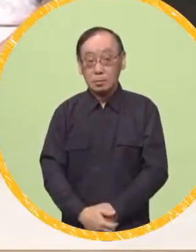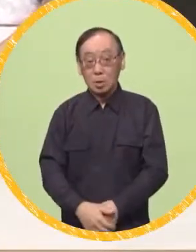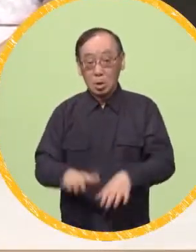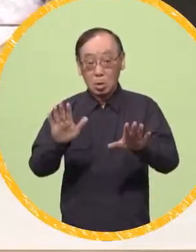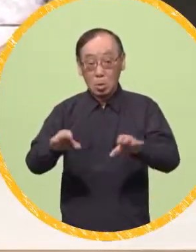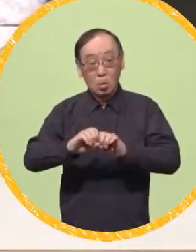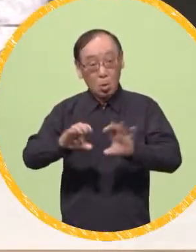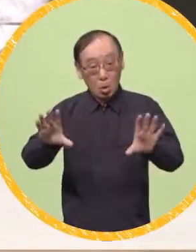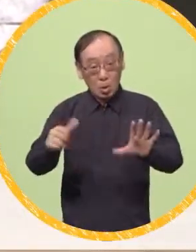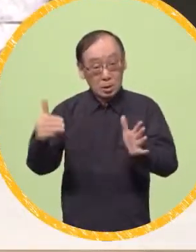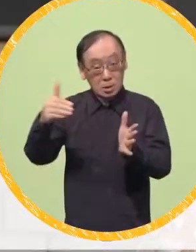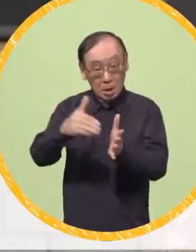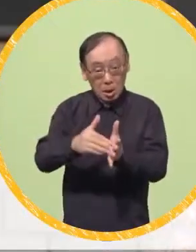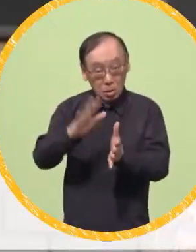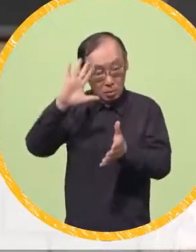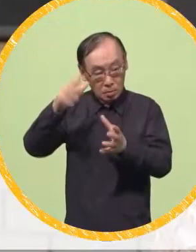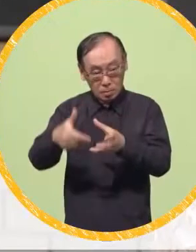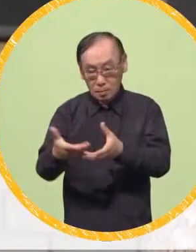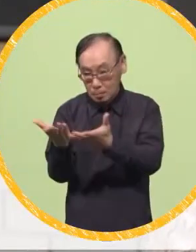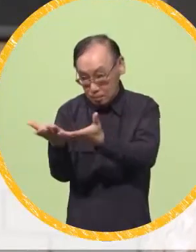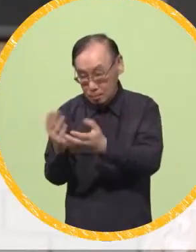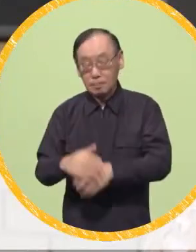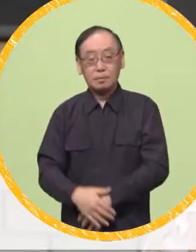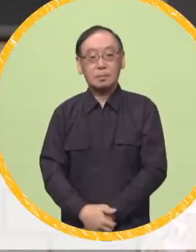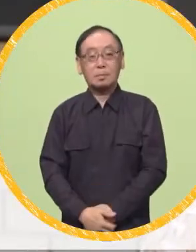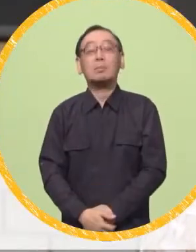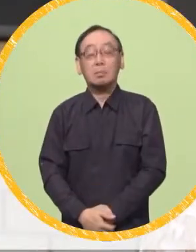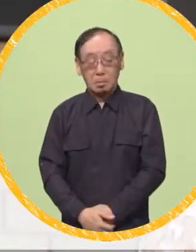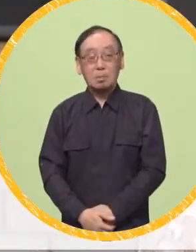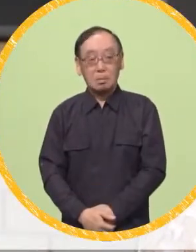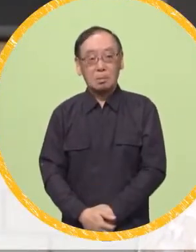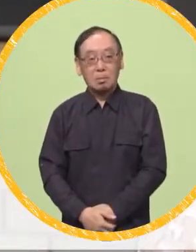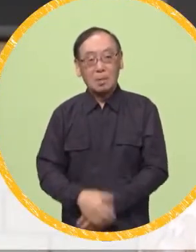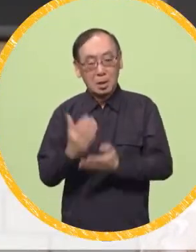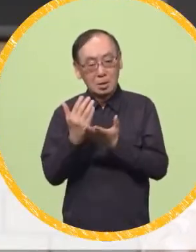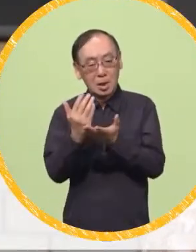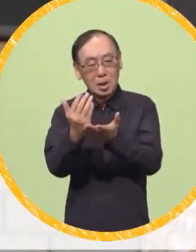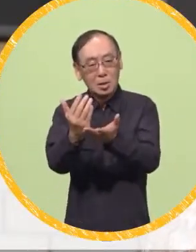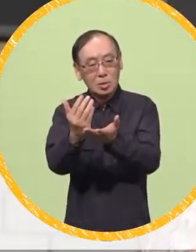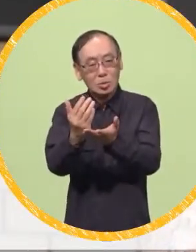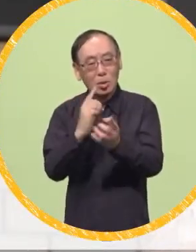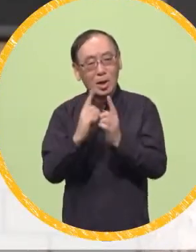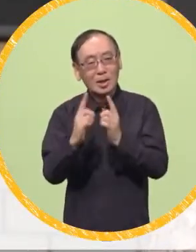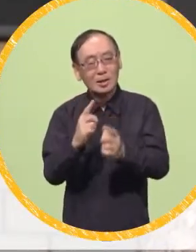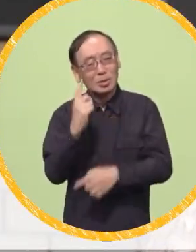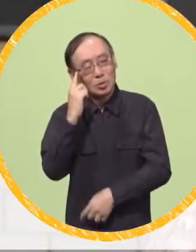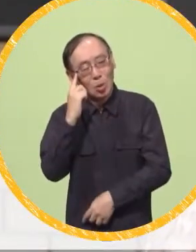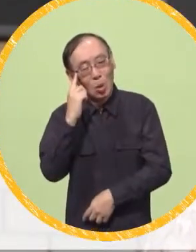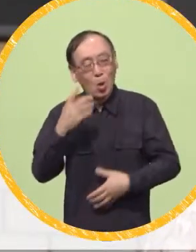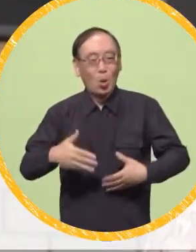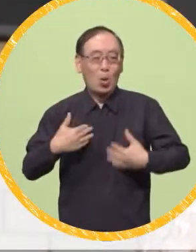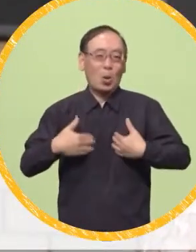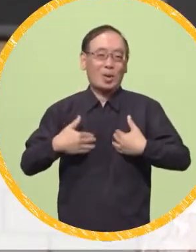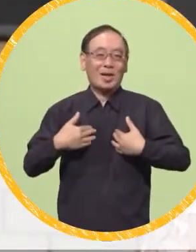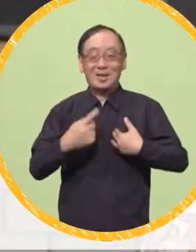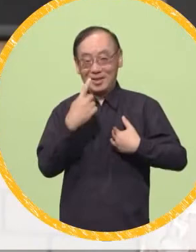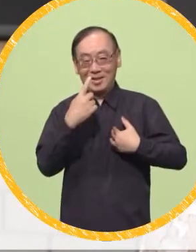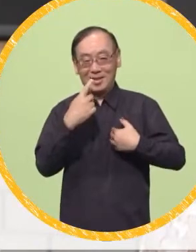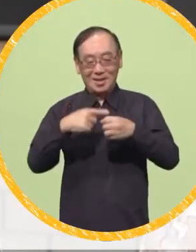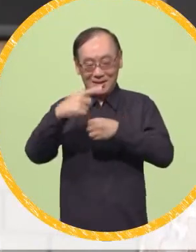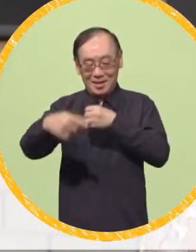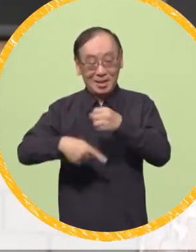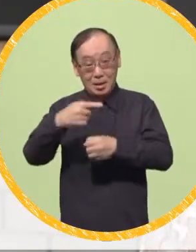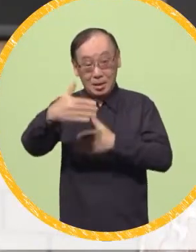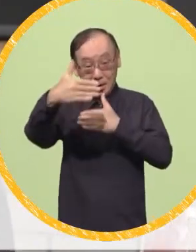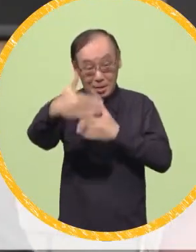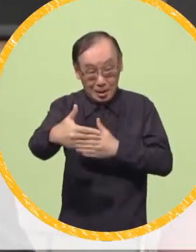記事最後に一言お願いいたしますそうですねなんかもうこのセーリングロードを考えるとワクワクしてきますよねエアーと1年以内性はあり